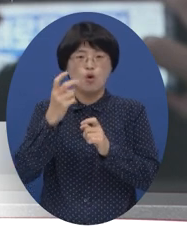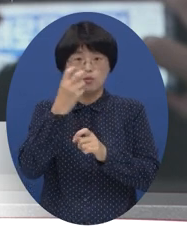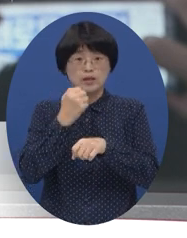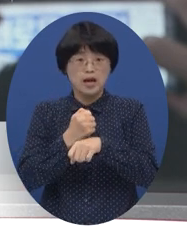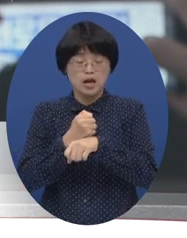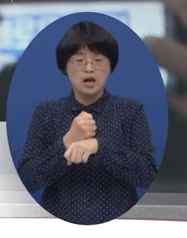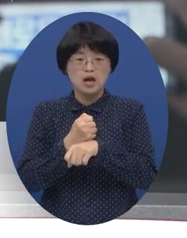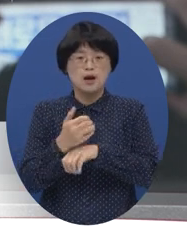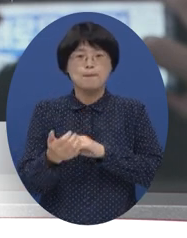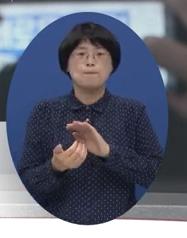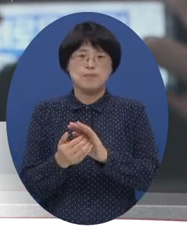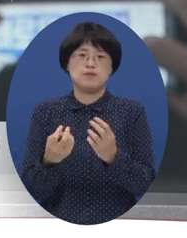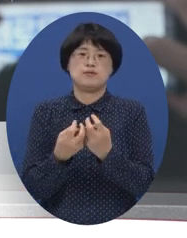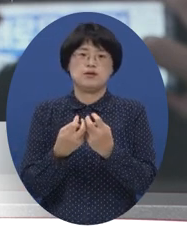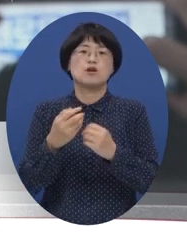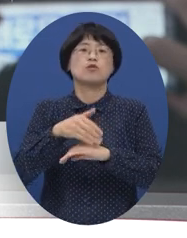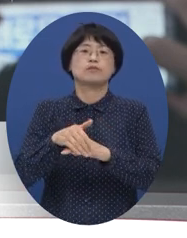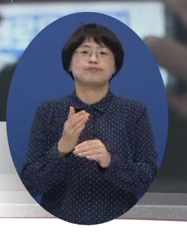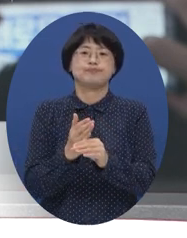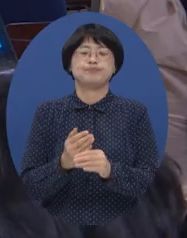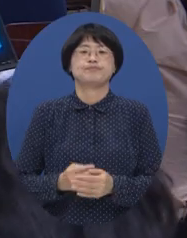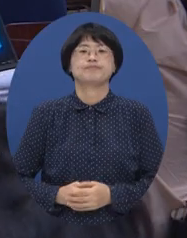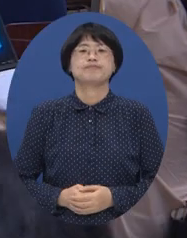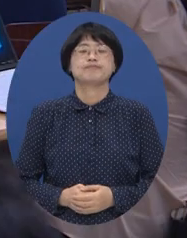한편 대책 마련에 나섰습니다.